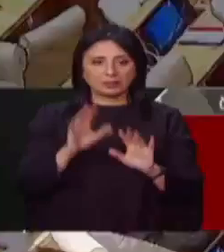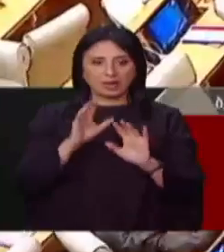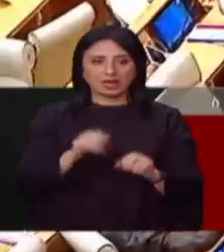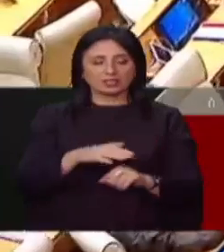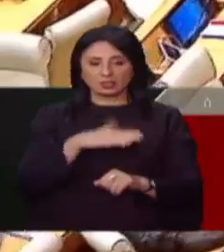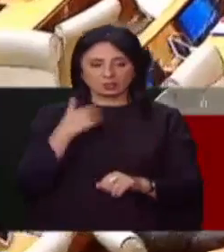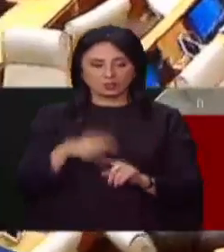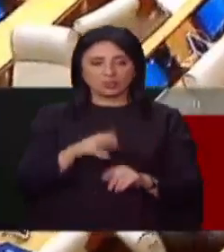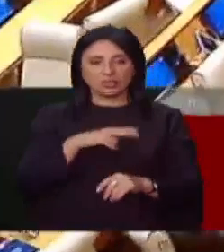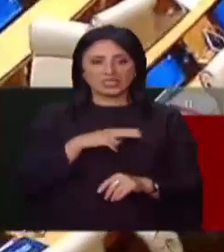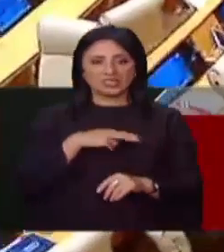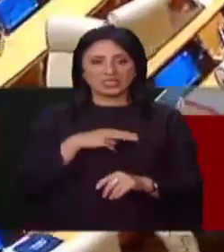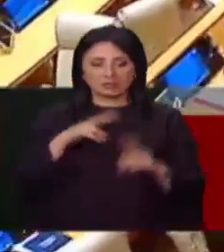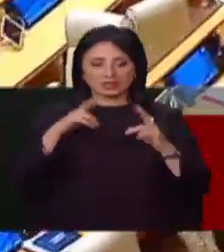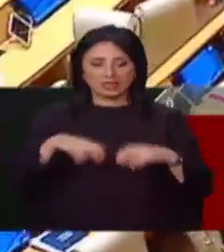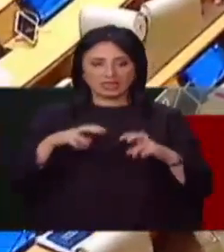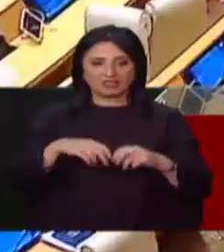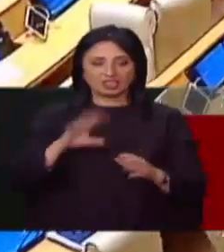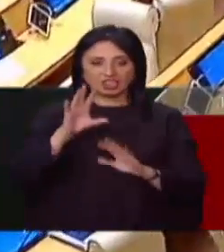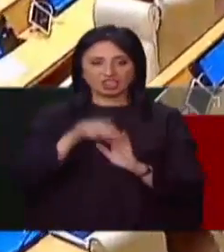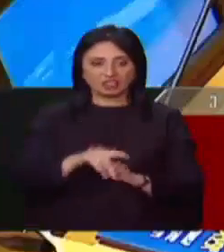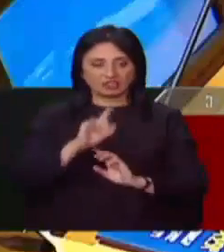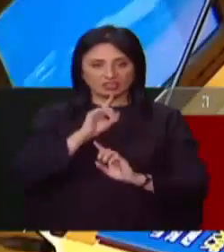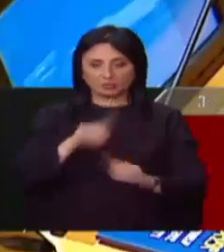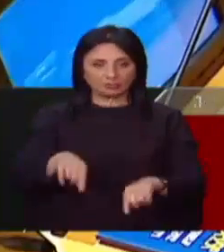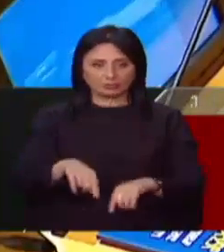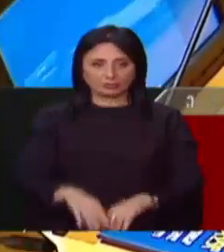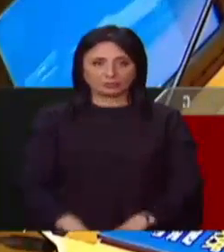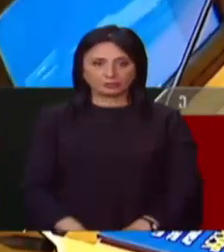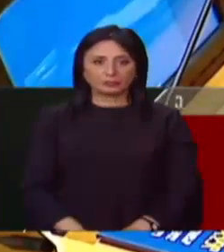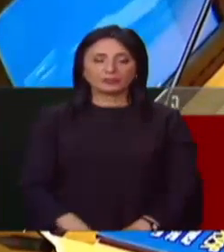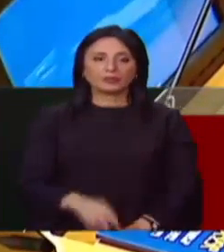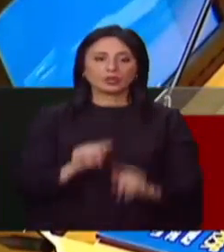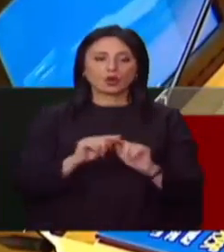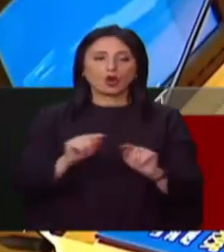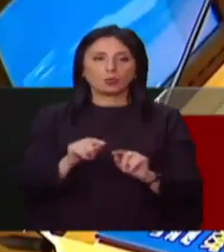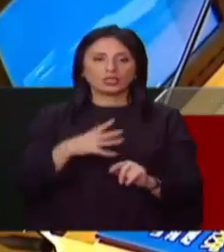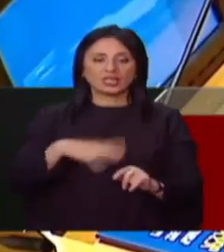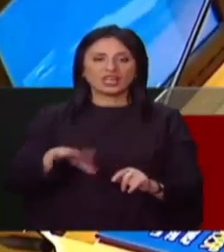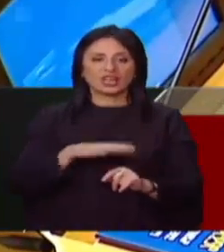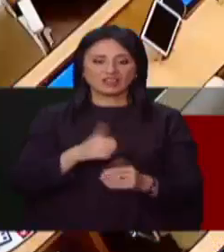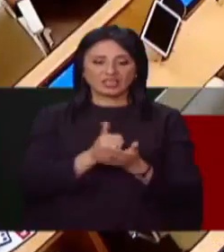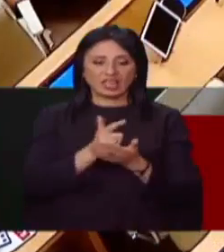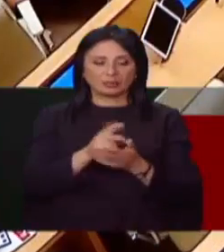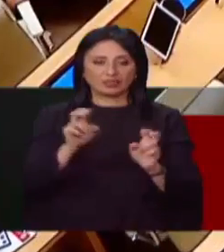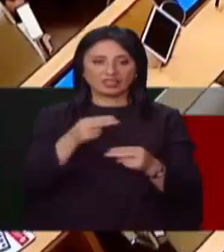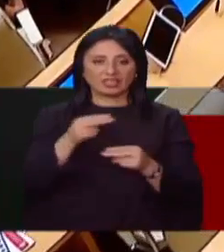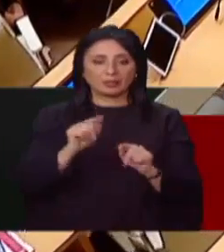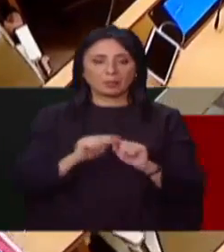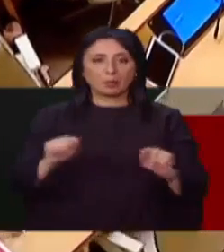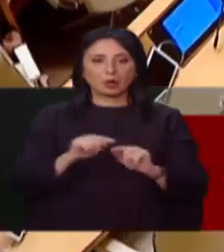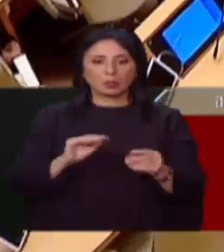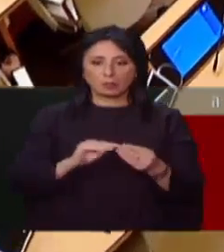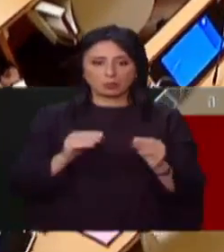არ უჭერენ და საპარლამენტო განხილვებში ჩართვას არც ბოლო ეტაპზე გეგმავენ. ოპოზიცია ქვეყანაში LGBT თემის